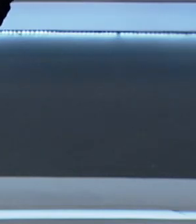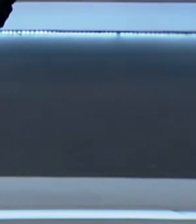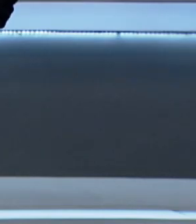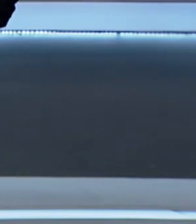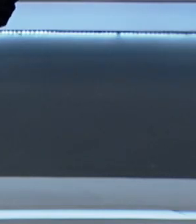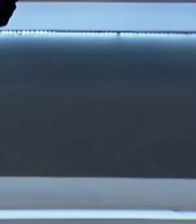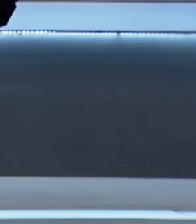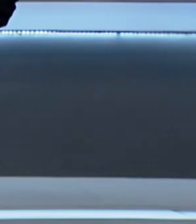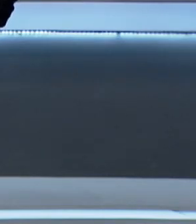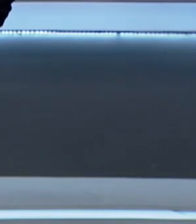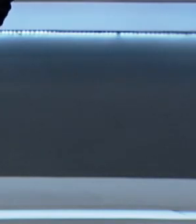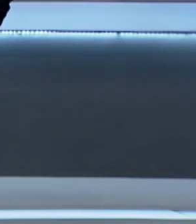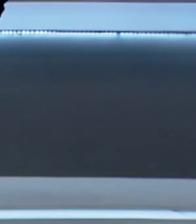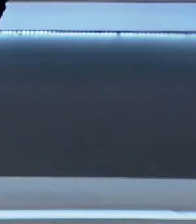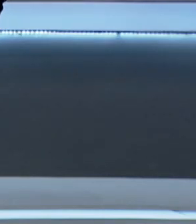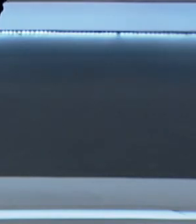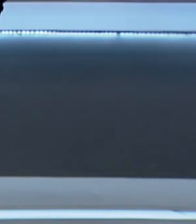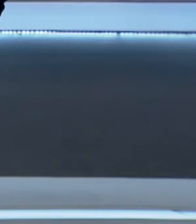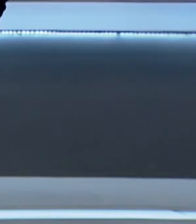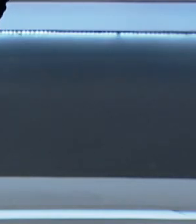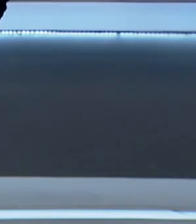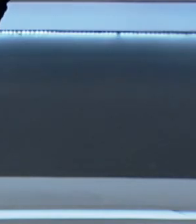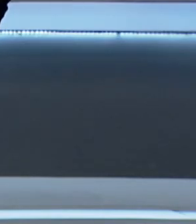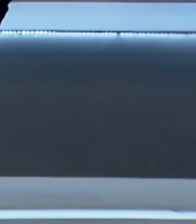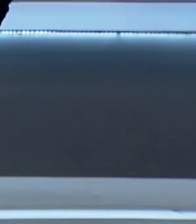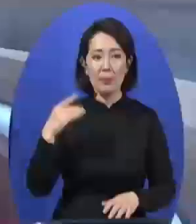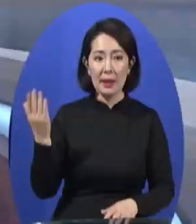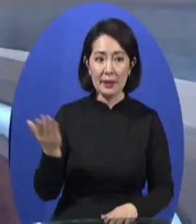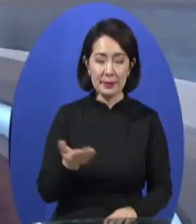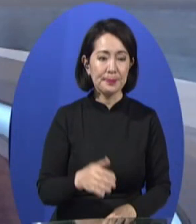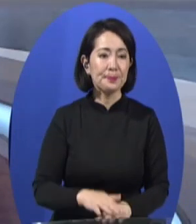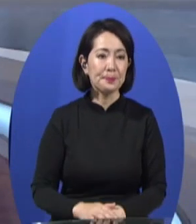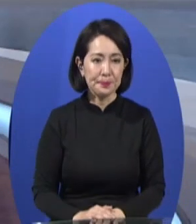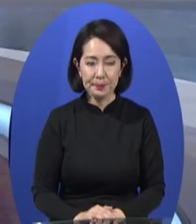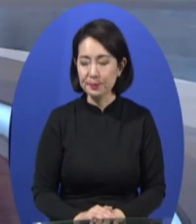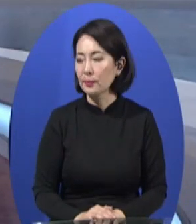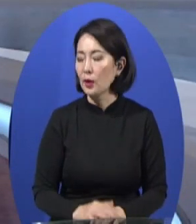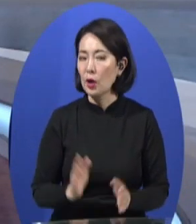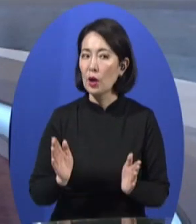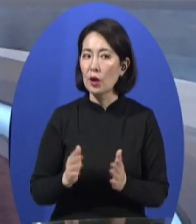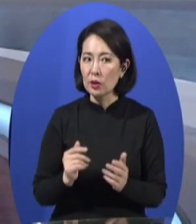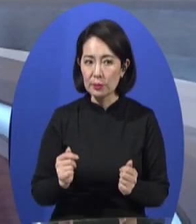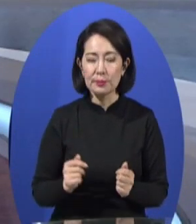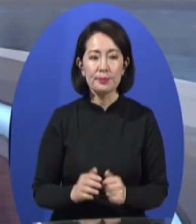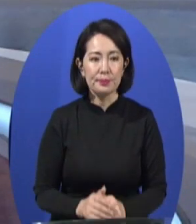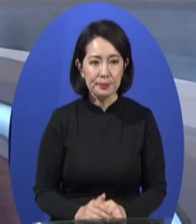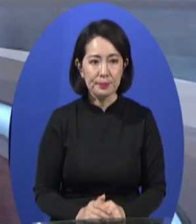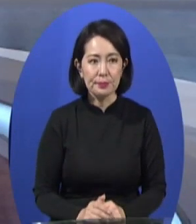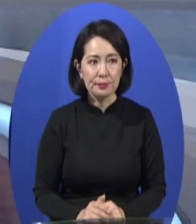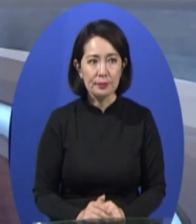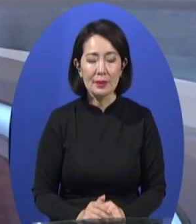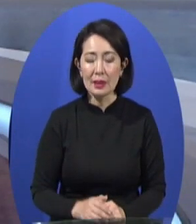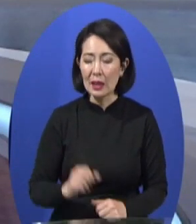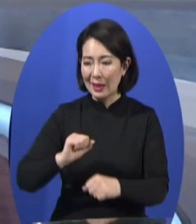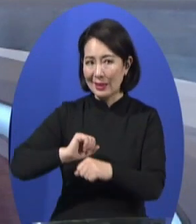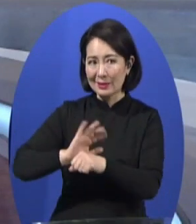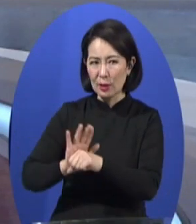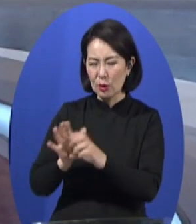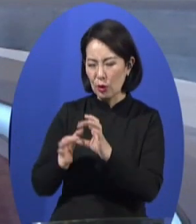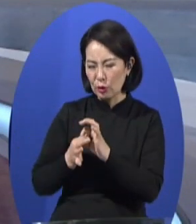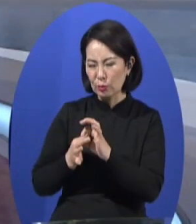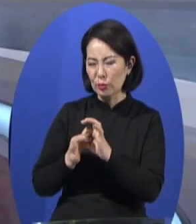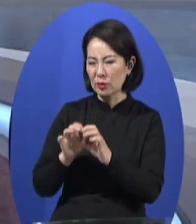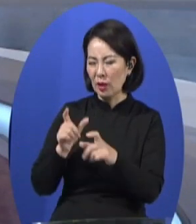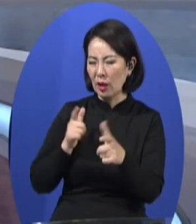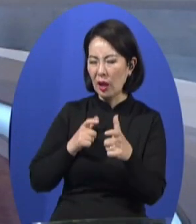хүрэхээр манай сурвалжлагч Батбаяр студид ажиллаж байна. За цар тахлын улмаас салбар бүрт эдийн засгийн хүндрэл үүсэх нь